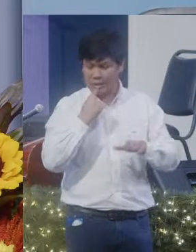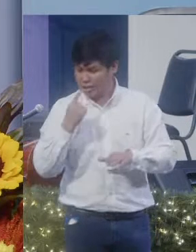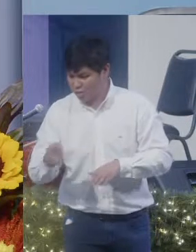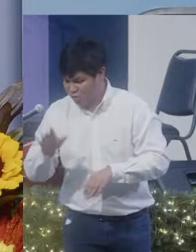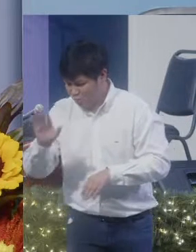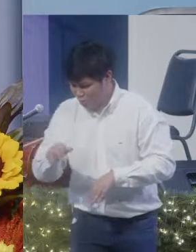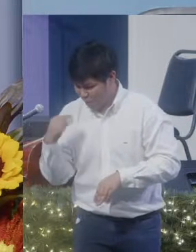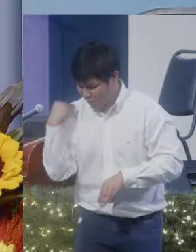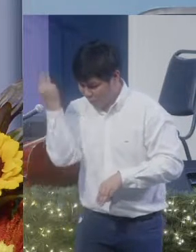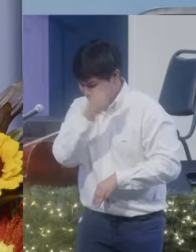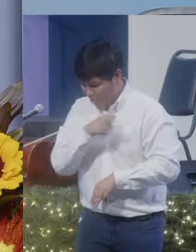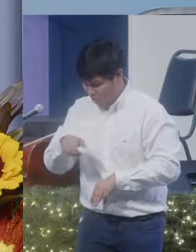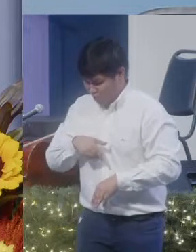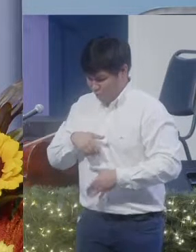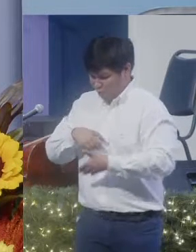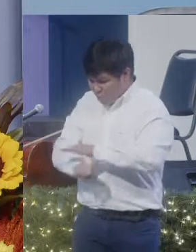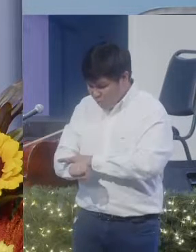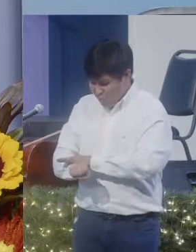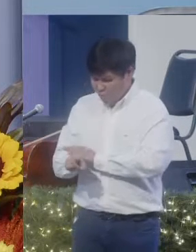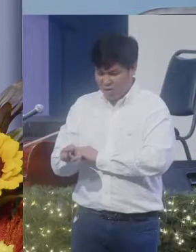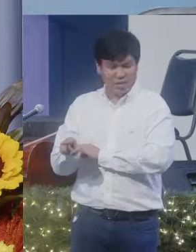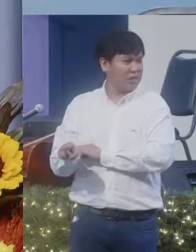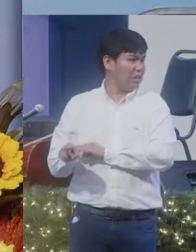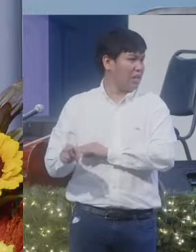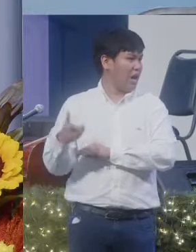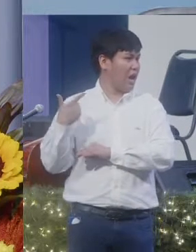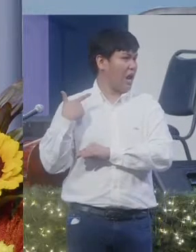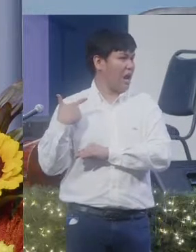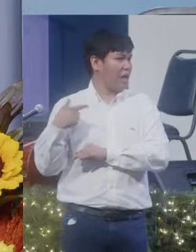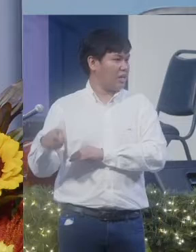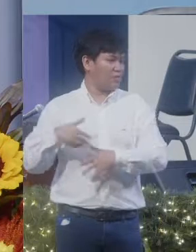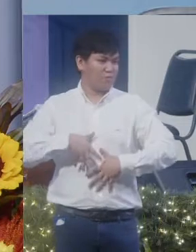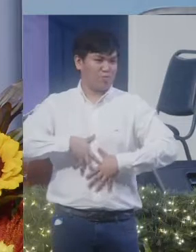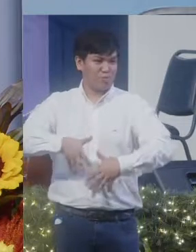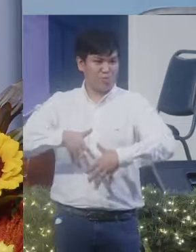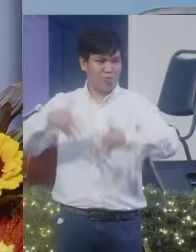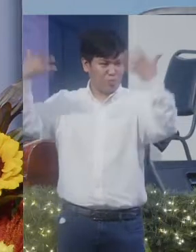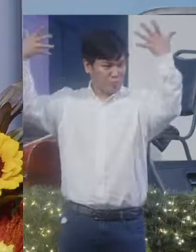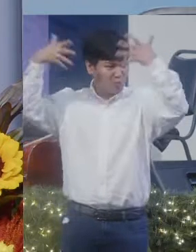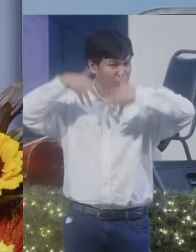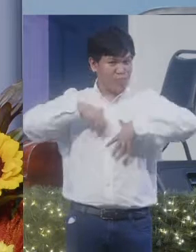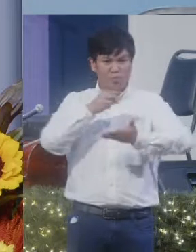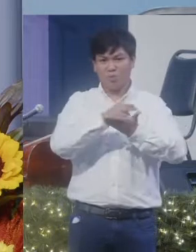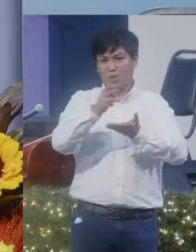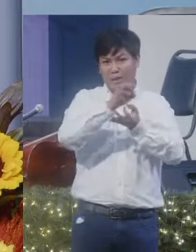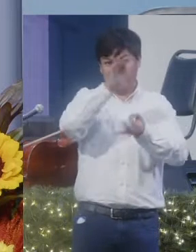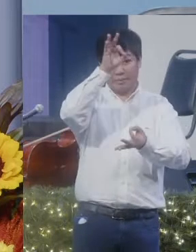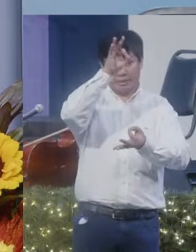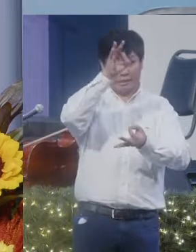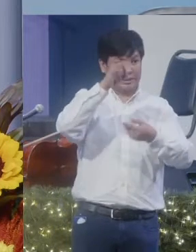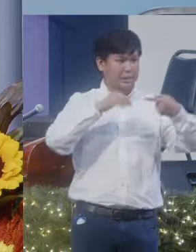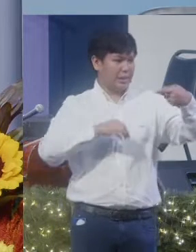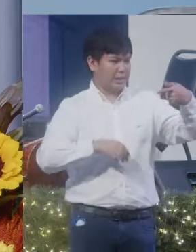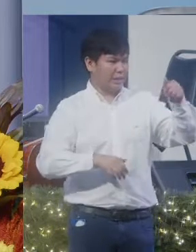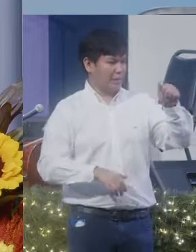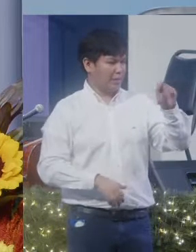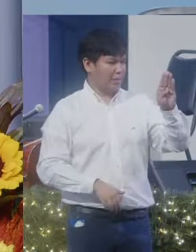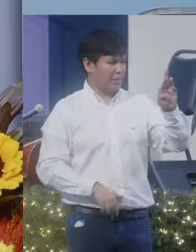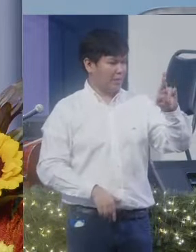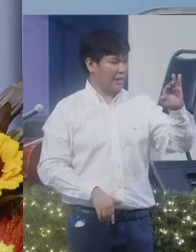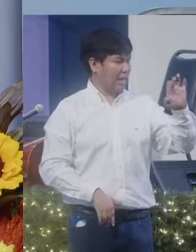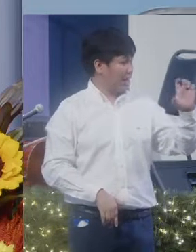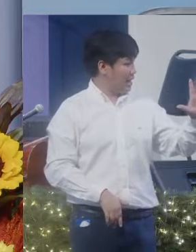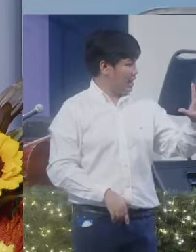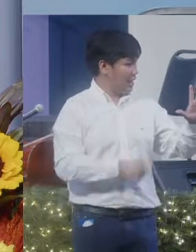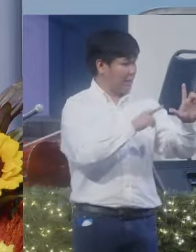kanyang kapanganakan. And behold, you will conceive in your womb. Kausap po niya si Mary. And bear